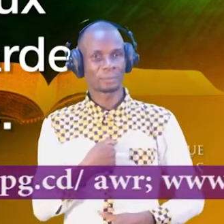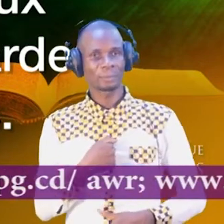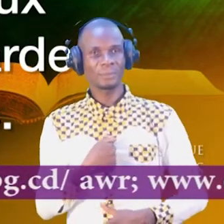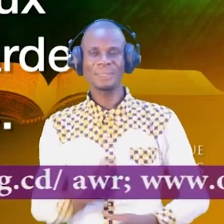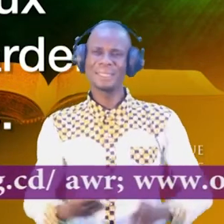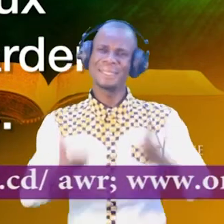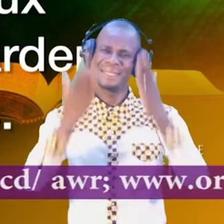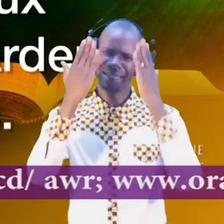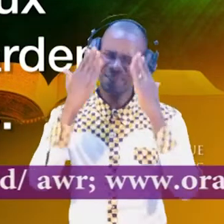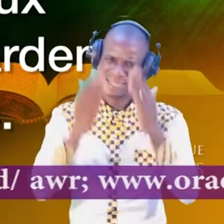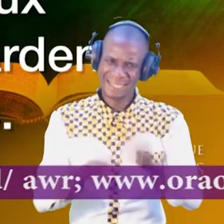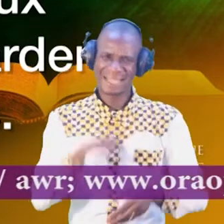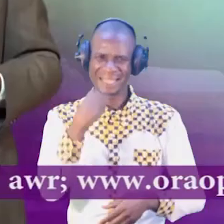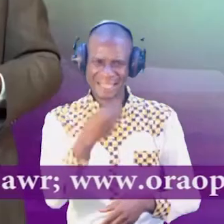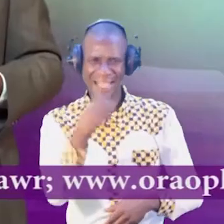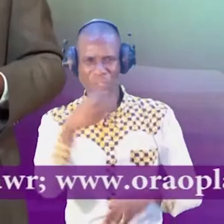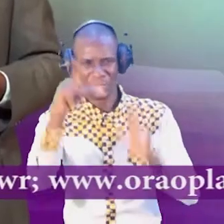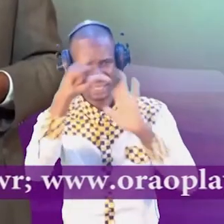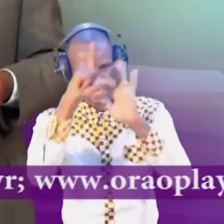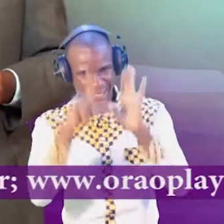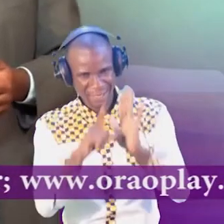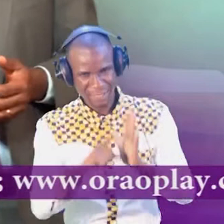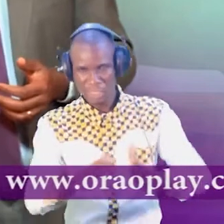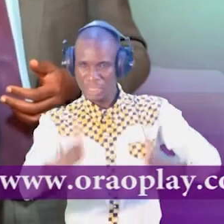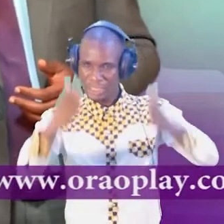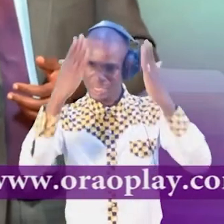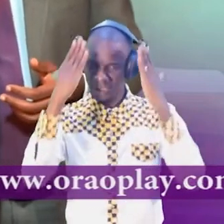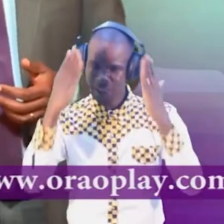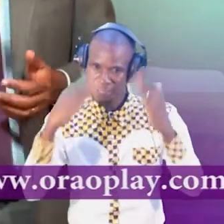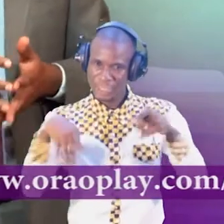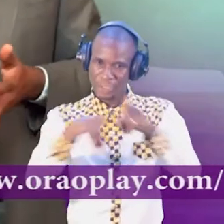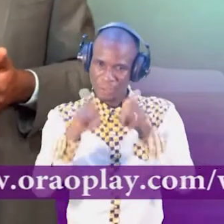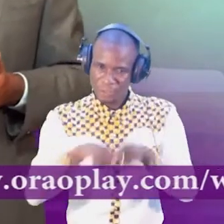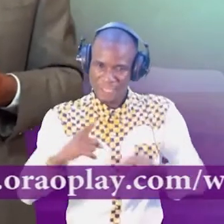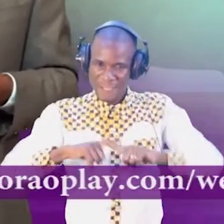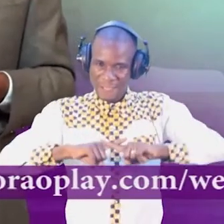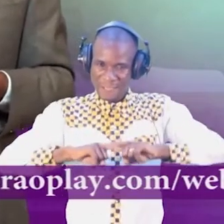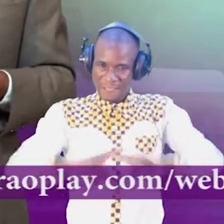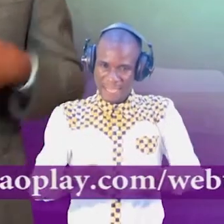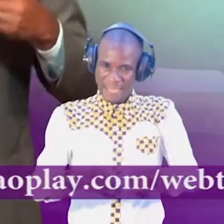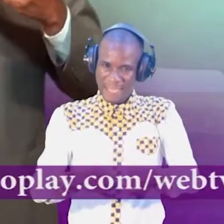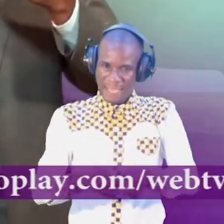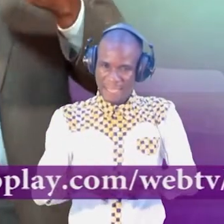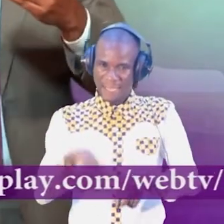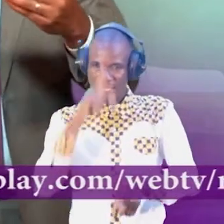ya koto na baoyo bazali kobanga ngai mpe kobatela mibeko na ngai. Nzambe oyo apesaki mobeko